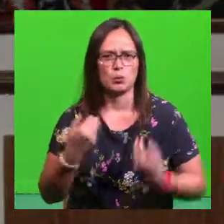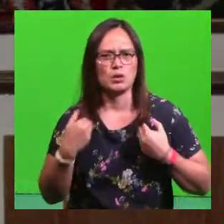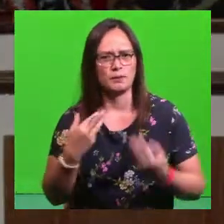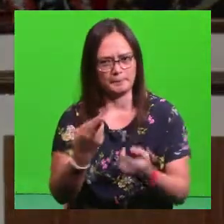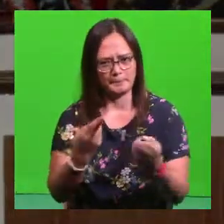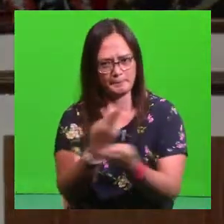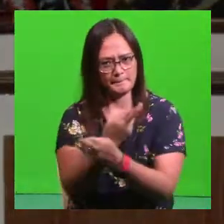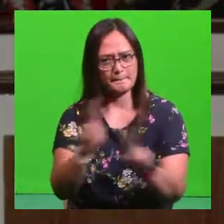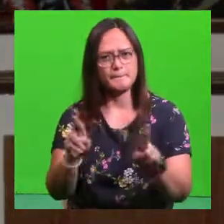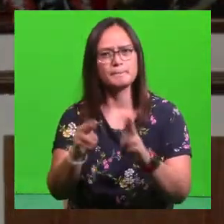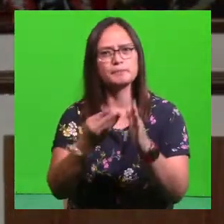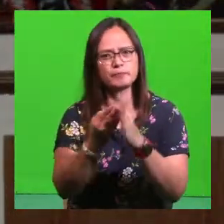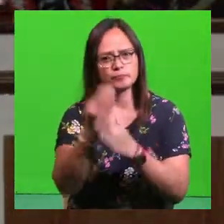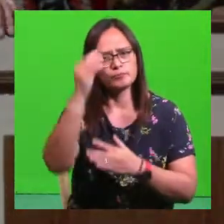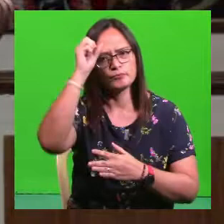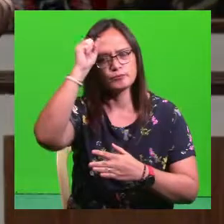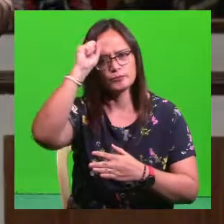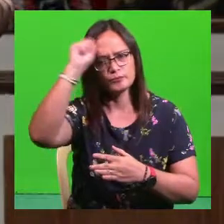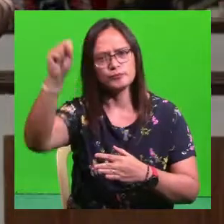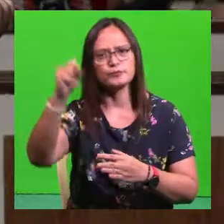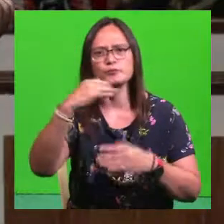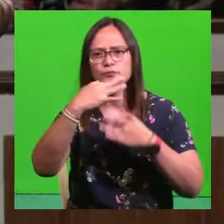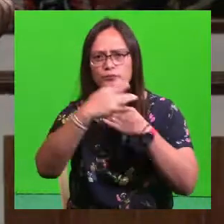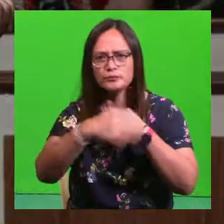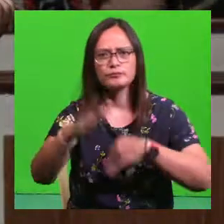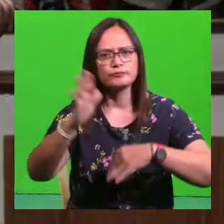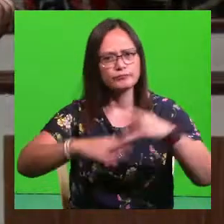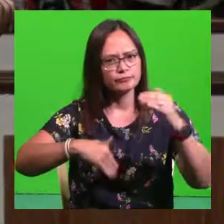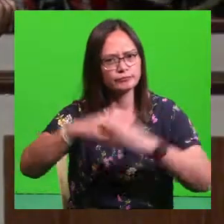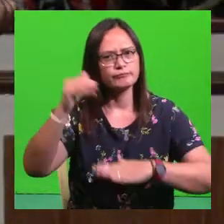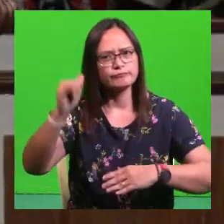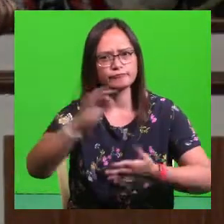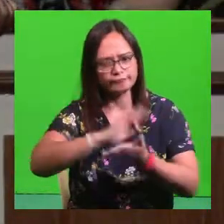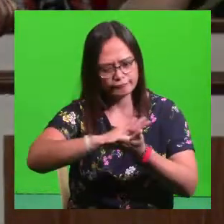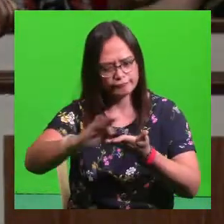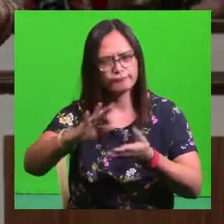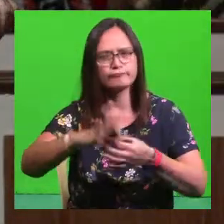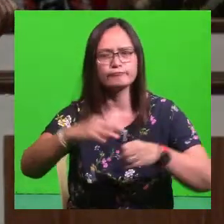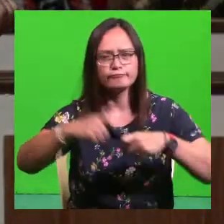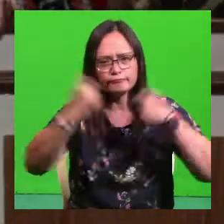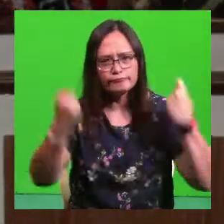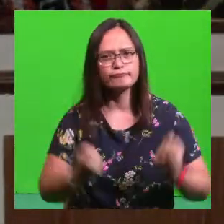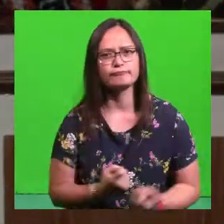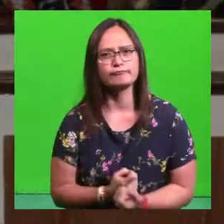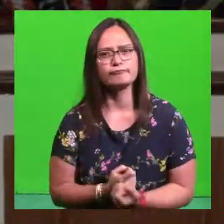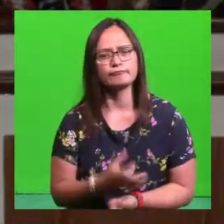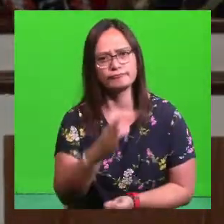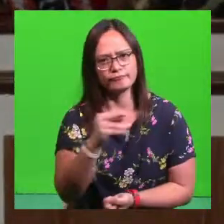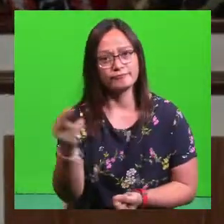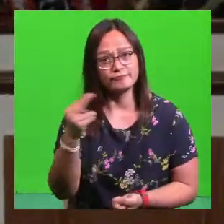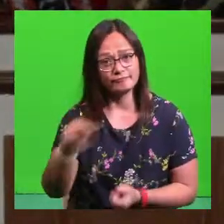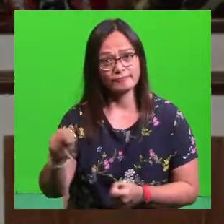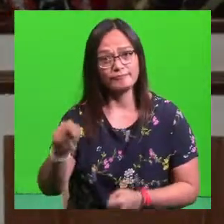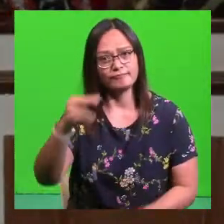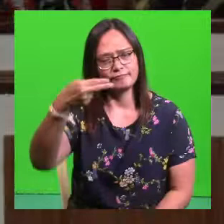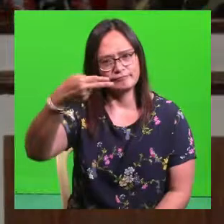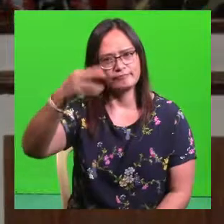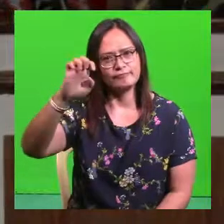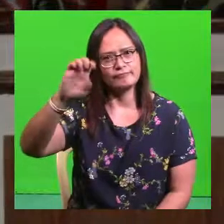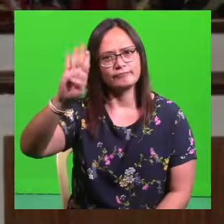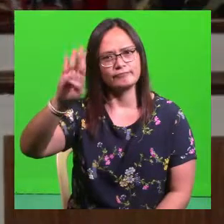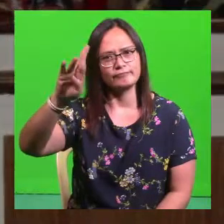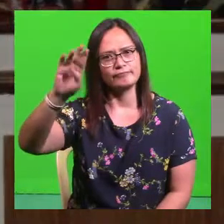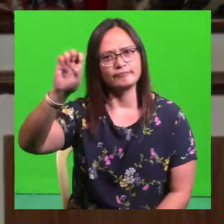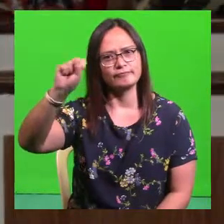the forgiveness of sins. And then in Hebrews 9:22, ay sinasabi ng writer po ng